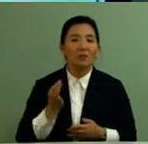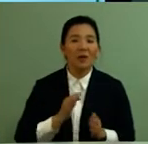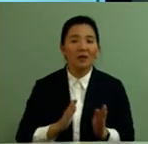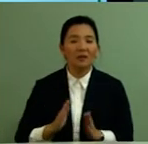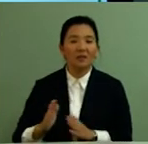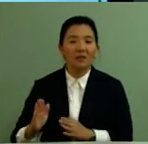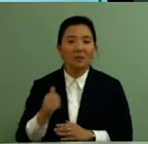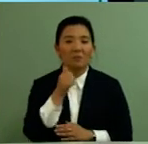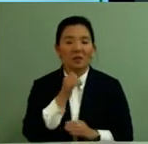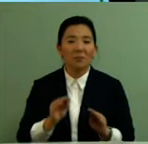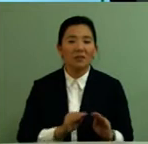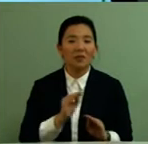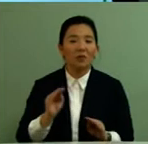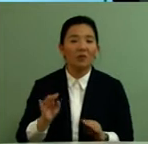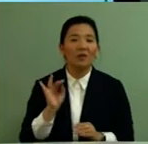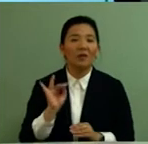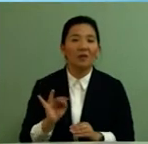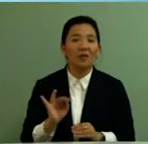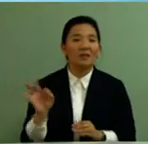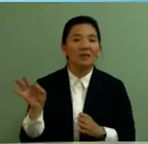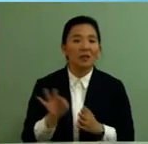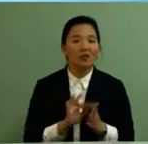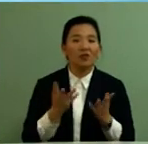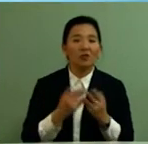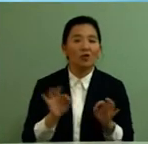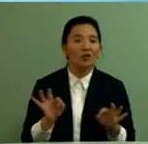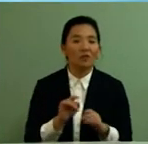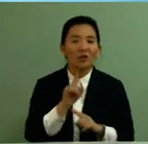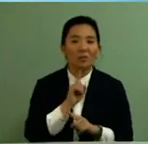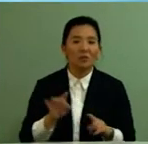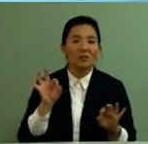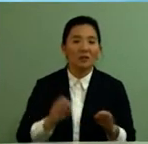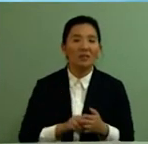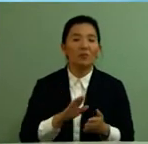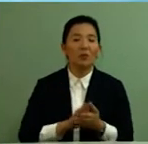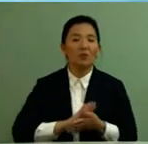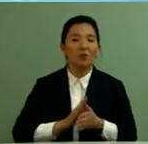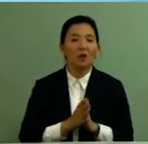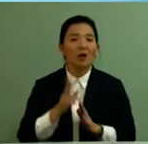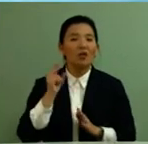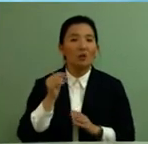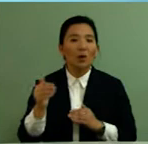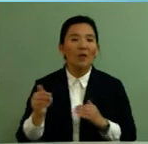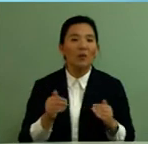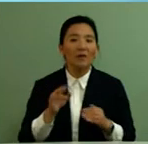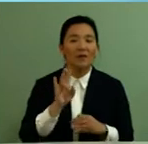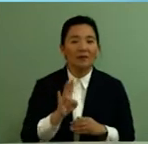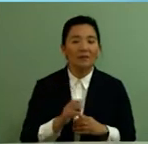алгоритм метод подстановки. Сразу считать ничего не будем. Мы записываем условия. Число колебаний